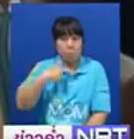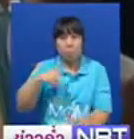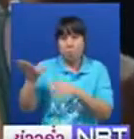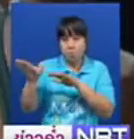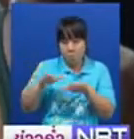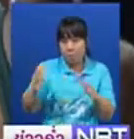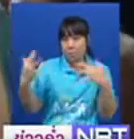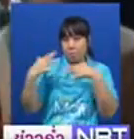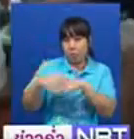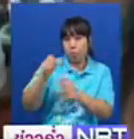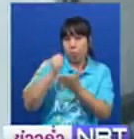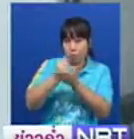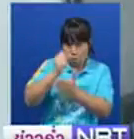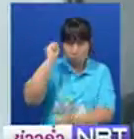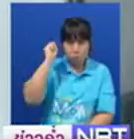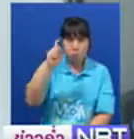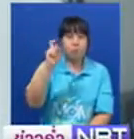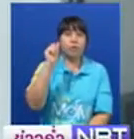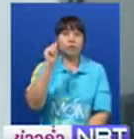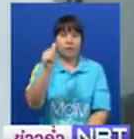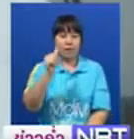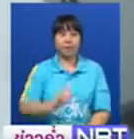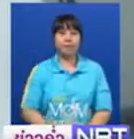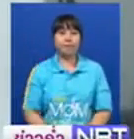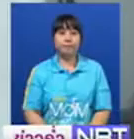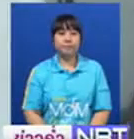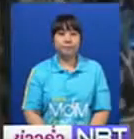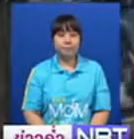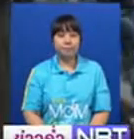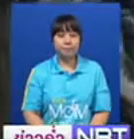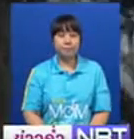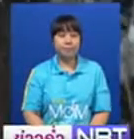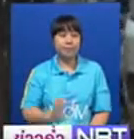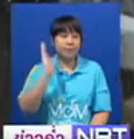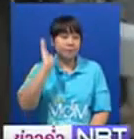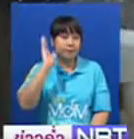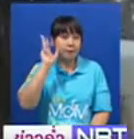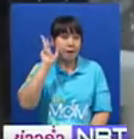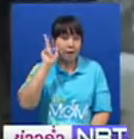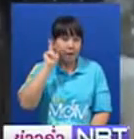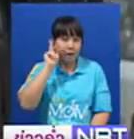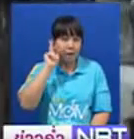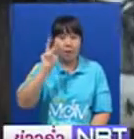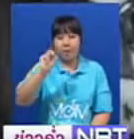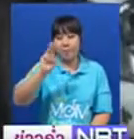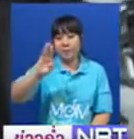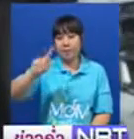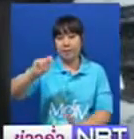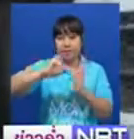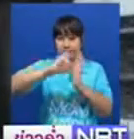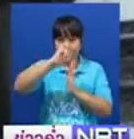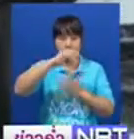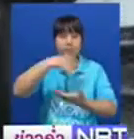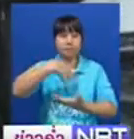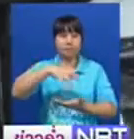านความช่วยเหลืออย่างทันท่วงทีอภิชาติเฮงพลอยถ่ายภาพสุภัทรลกมล NBT เชียงใหม่รายงาน